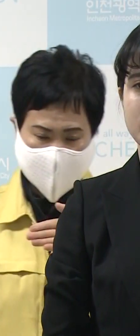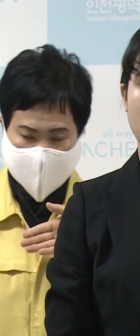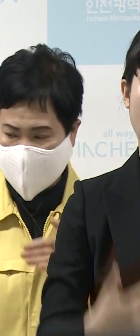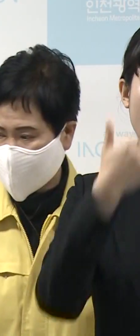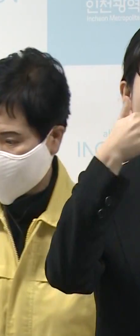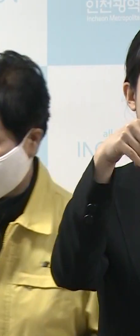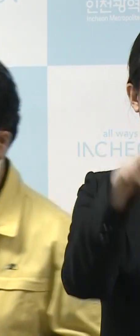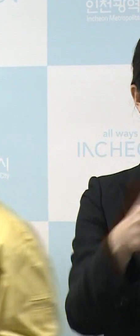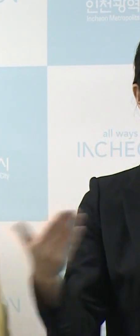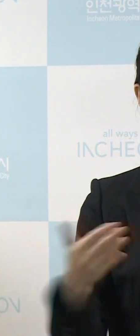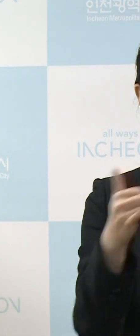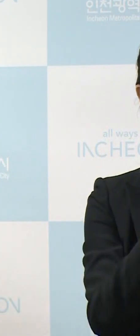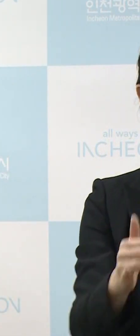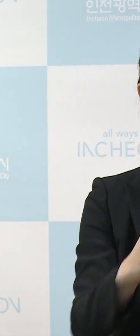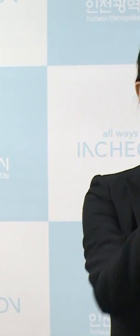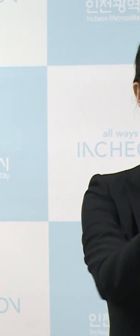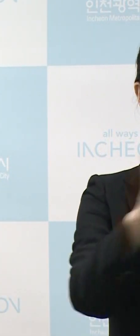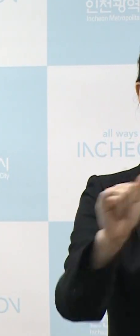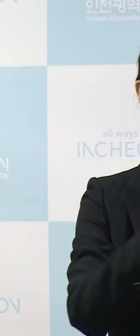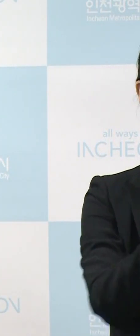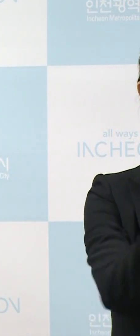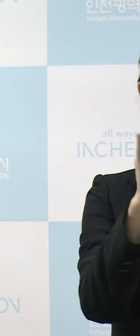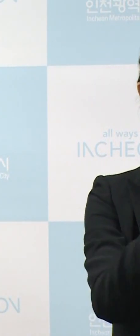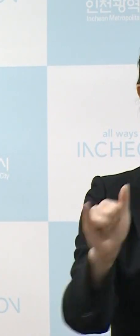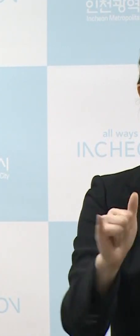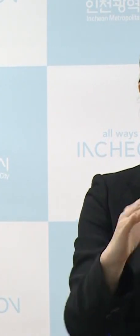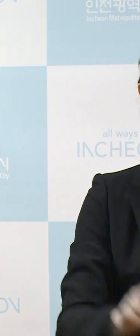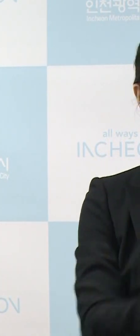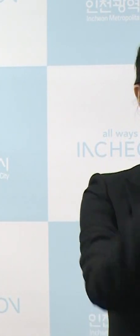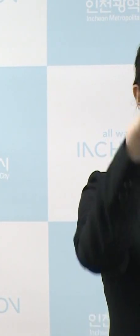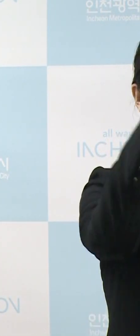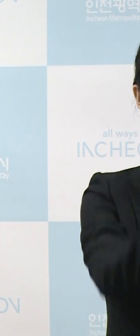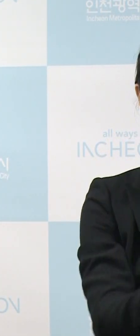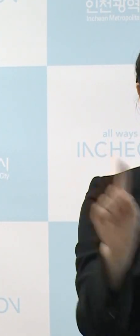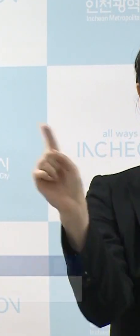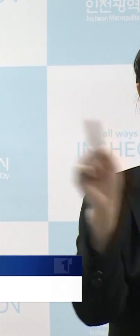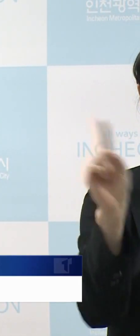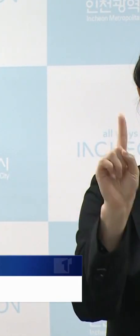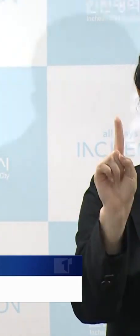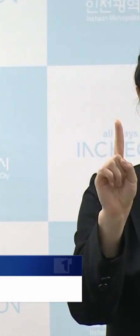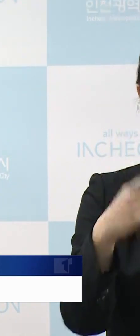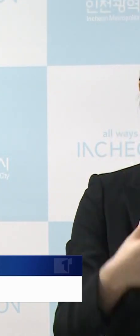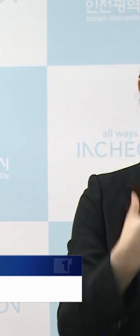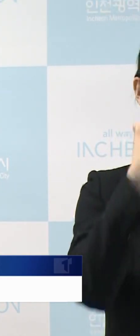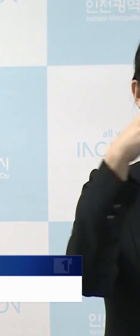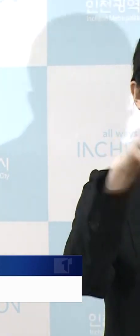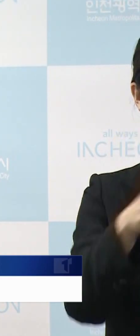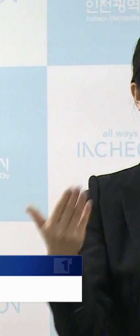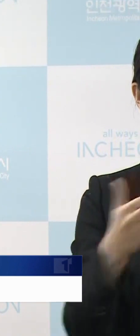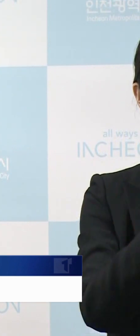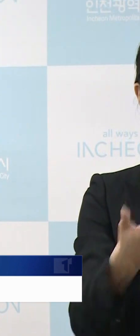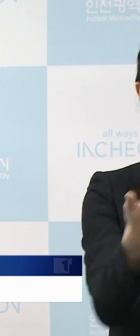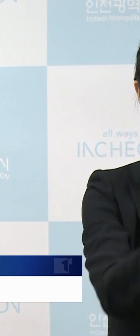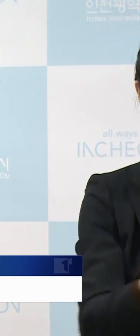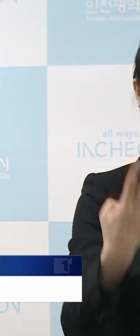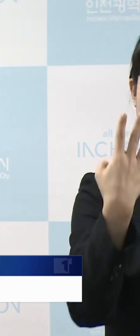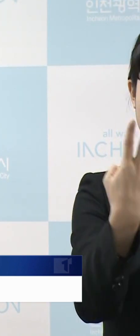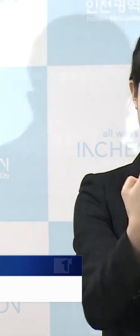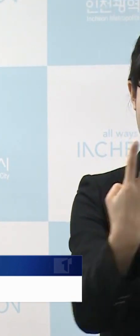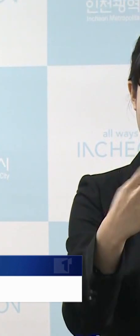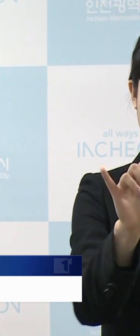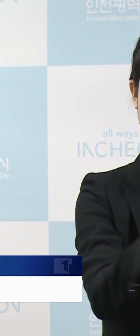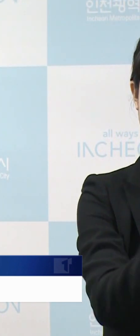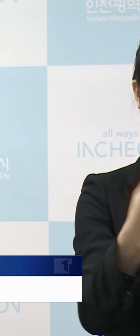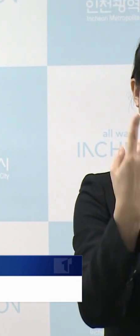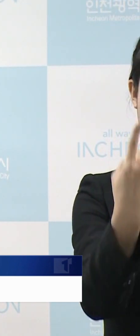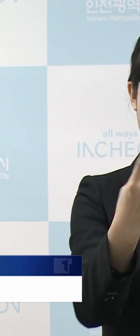콜센터 근무자 13명의 확진 환자의 거주지부터 말씀드리면 우선 콜센터 근무자는 미추홀구 4명, 연수구